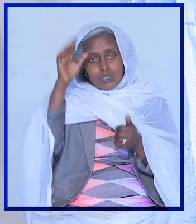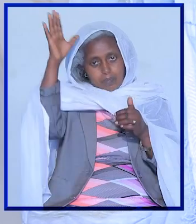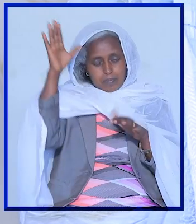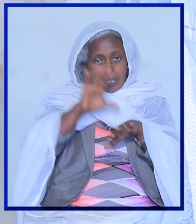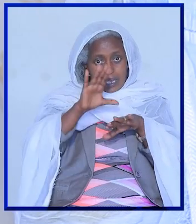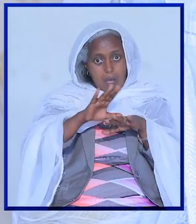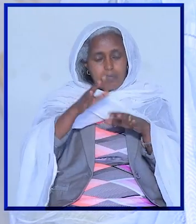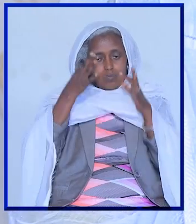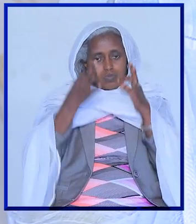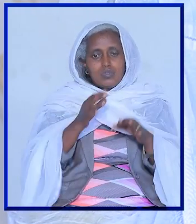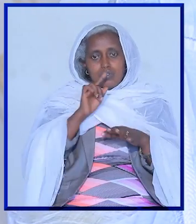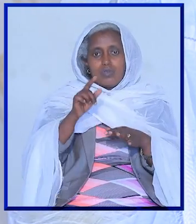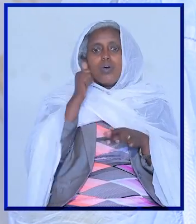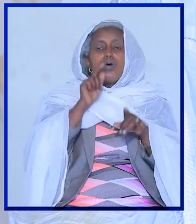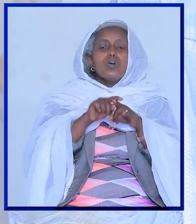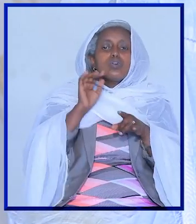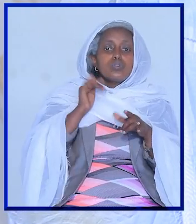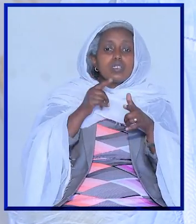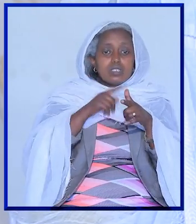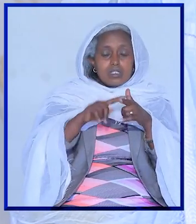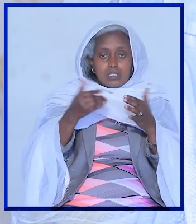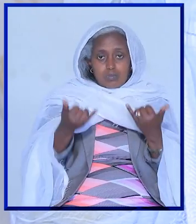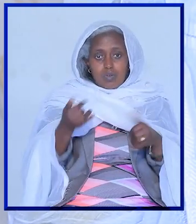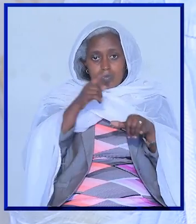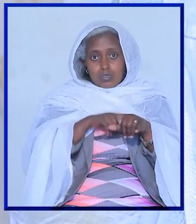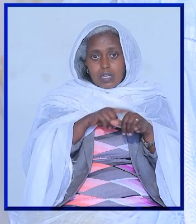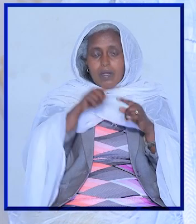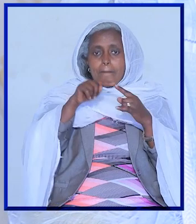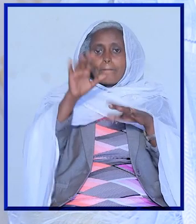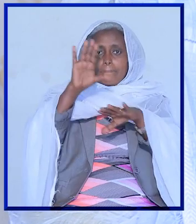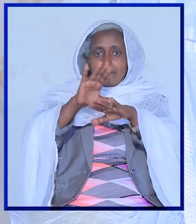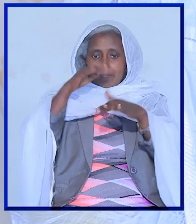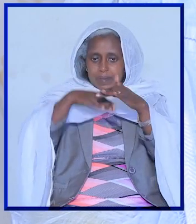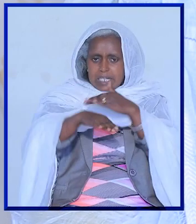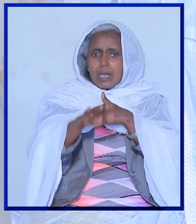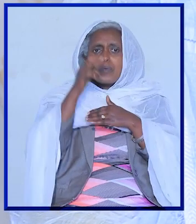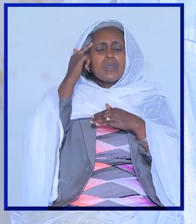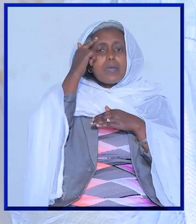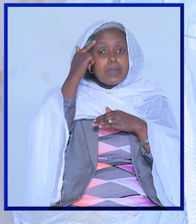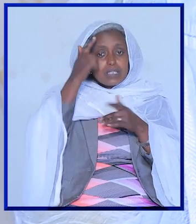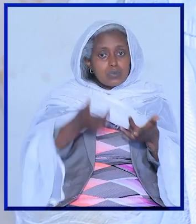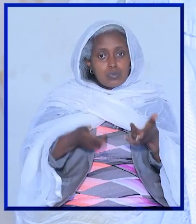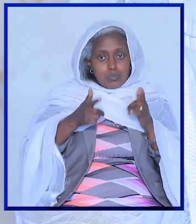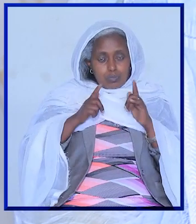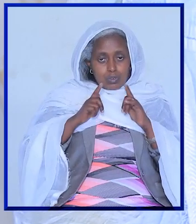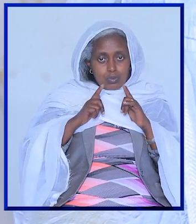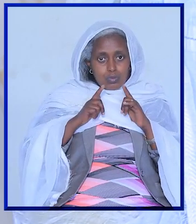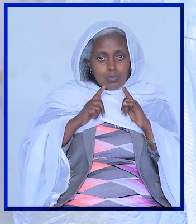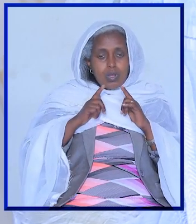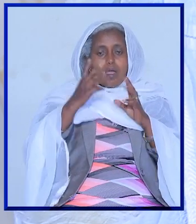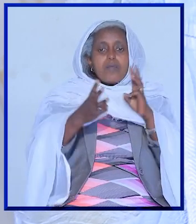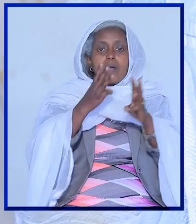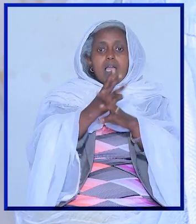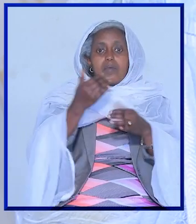ነው። እህቶቻችን እንግዲህ በአሁኑ ሰዓት ወደ ገዳም ሊገቡ የሚያስቡ ቢኖሩ በዓለም